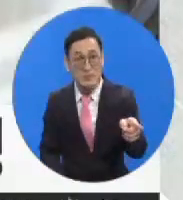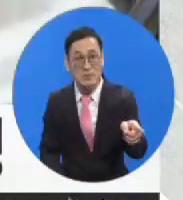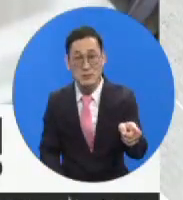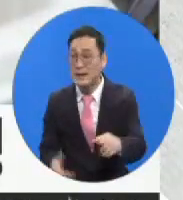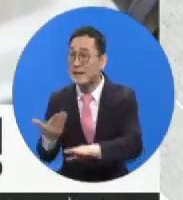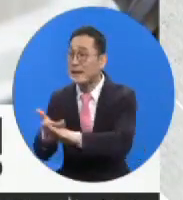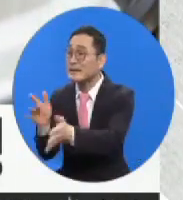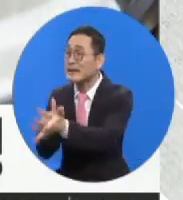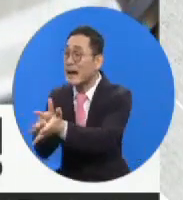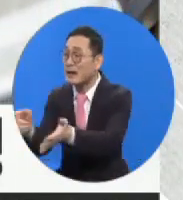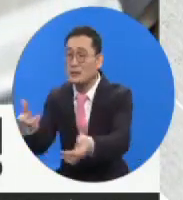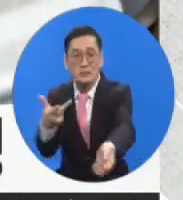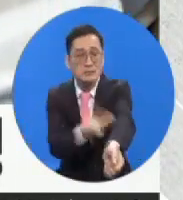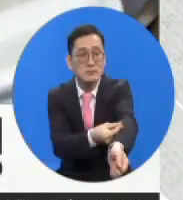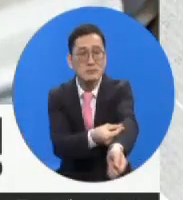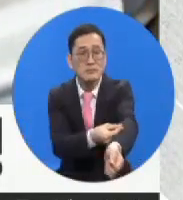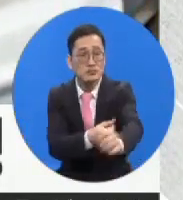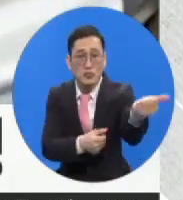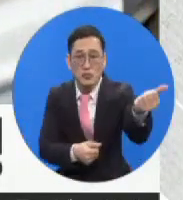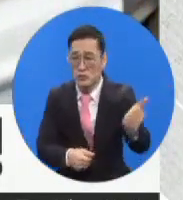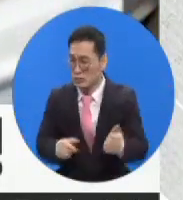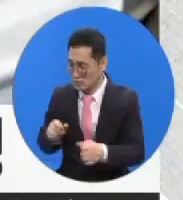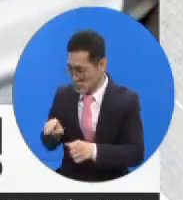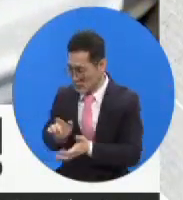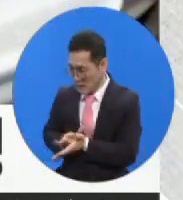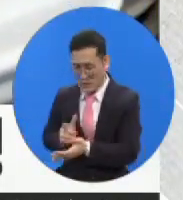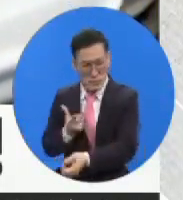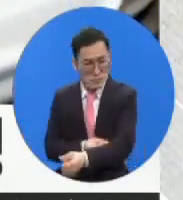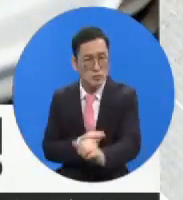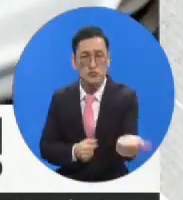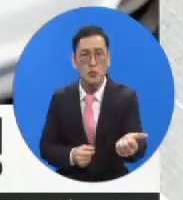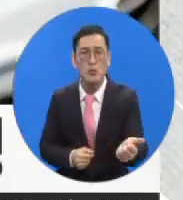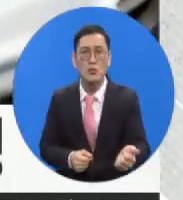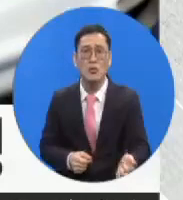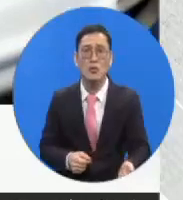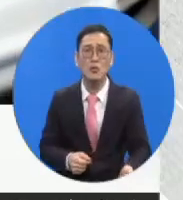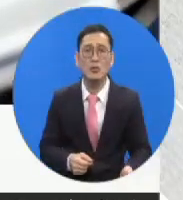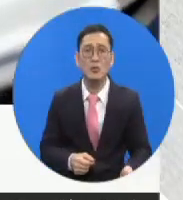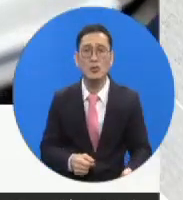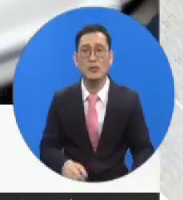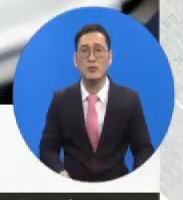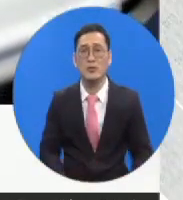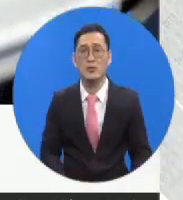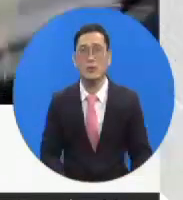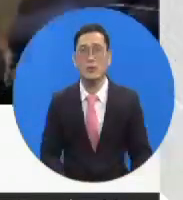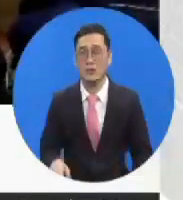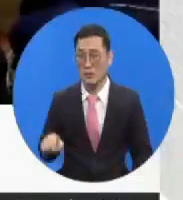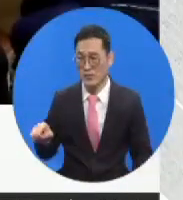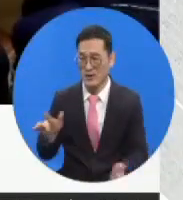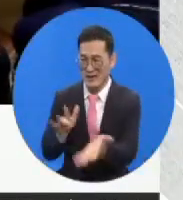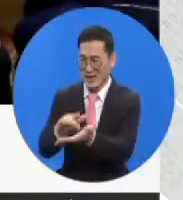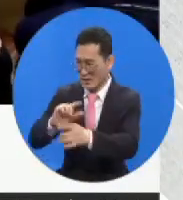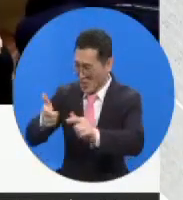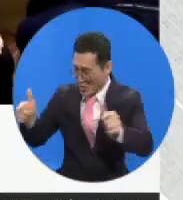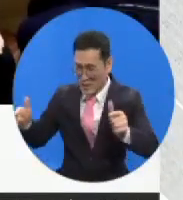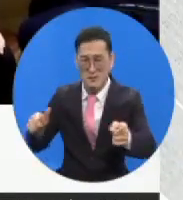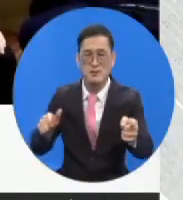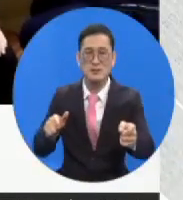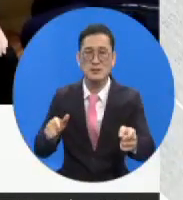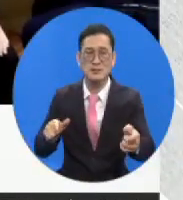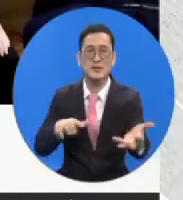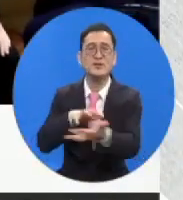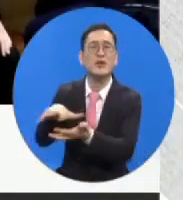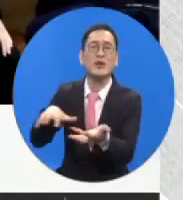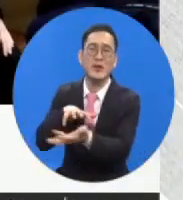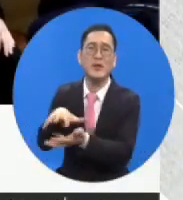다른 제조사들이 만든 그러니까 다른 종류의 백신들에서도 똑같은 사례들이 나오고 있기 때문에 제가 보기에는